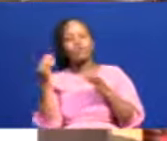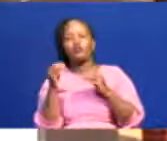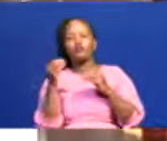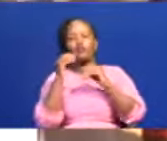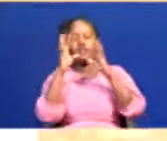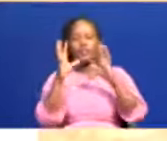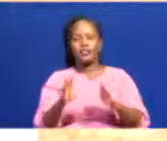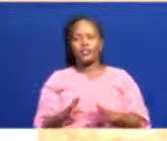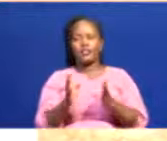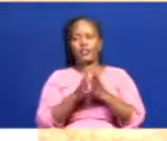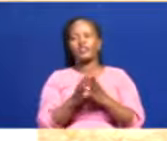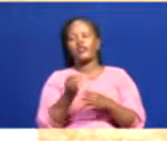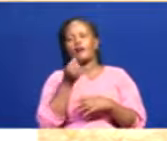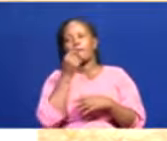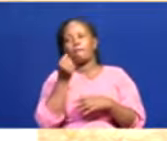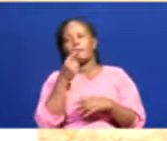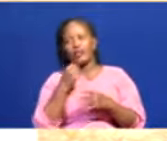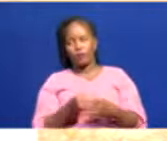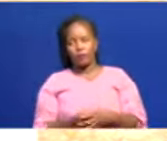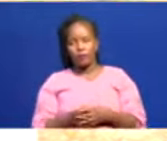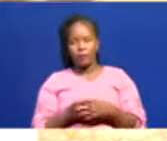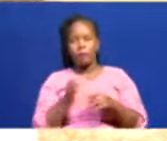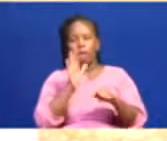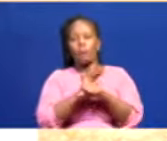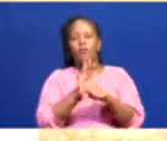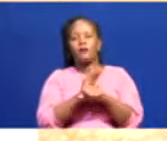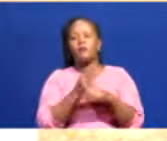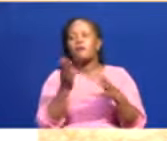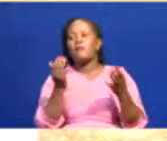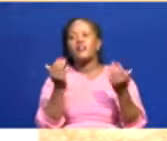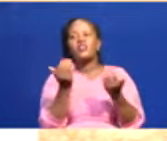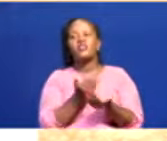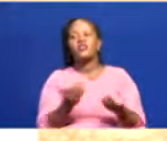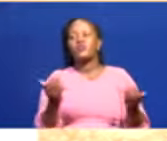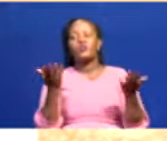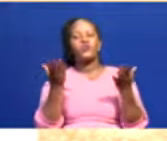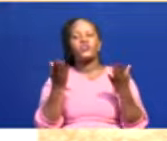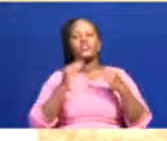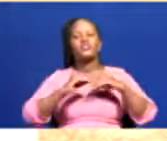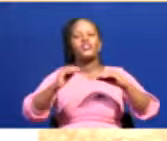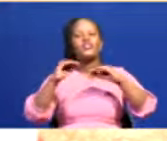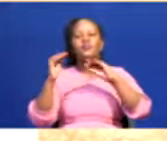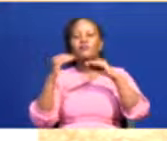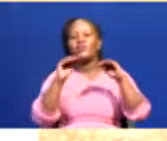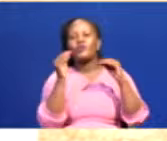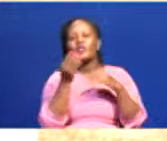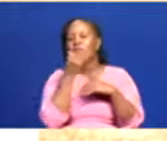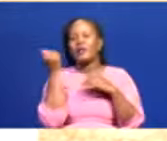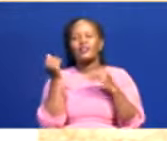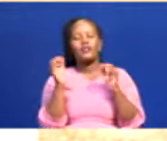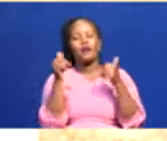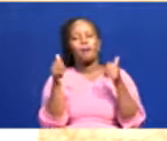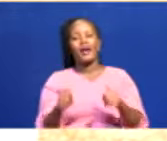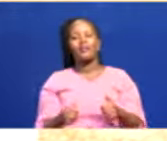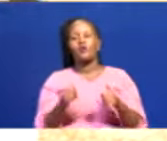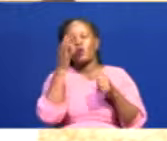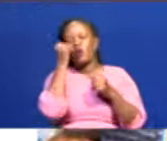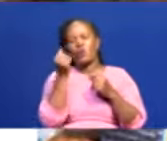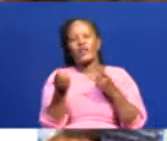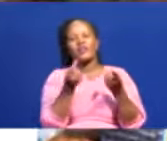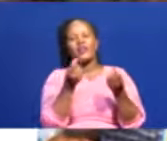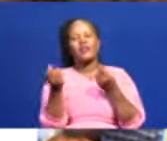matabibu. Watoto wetu hawafundishi venye inavyotakikana kwa sababu ya upungufu ya